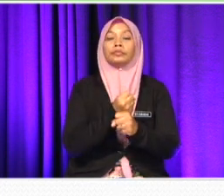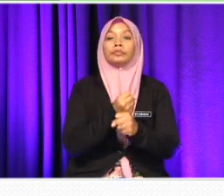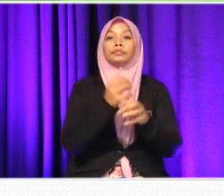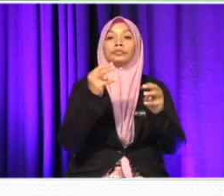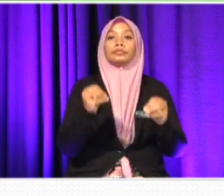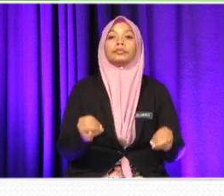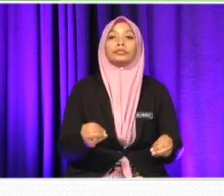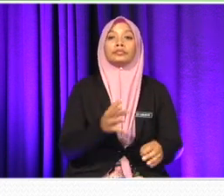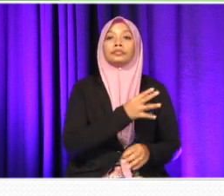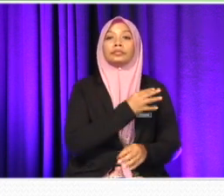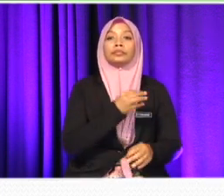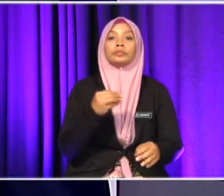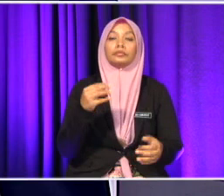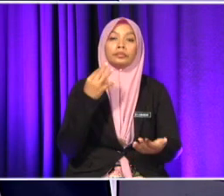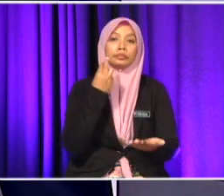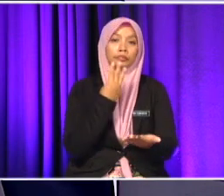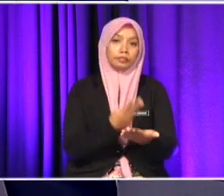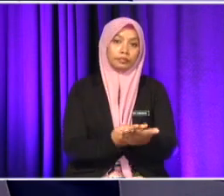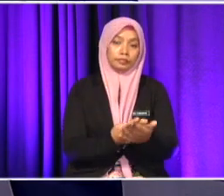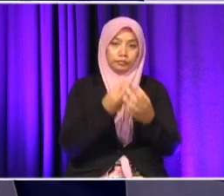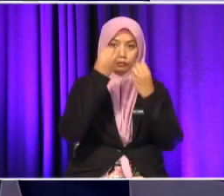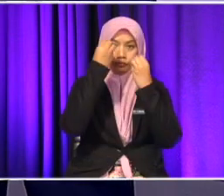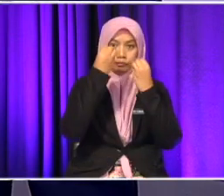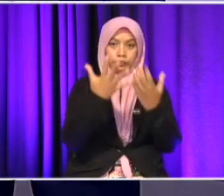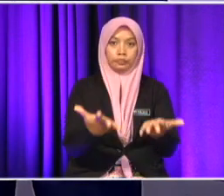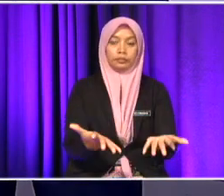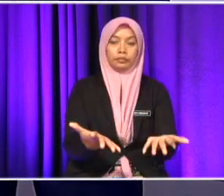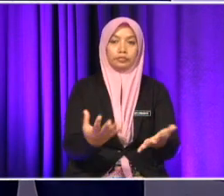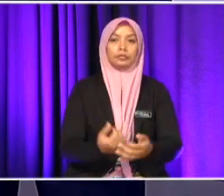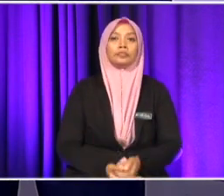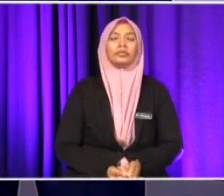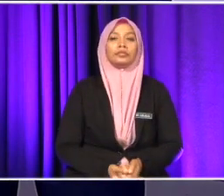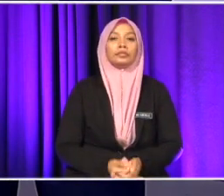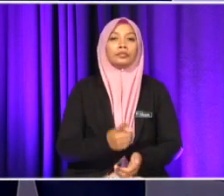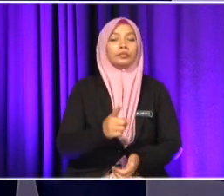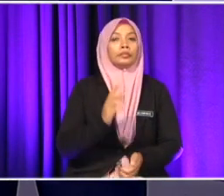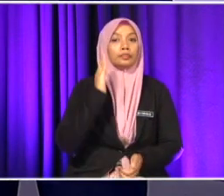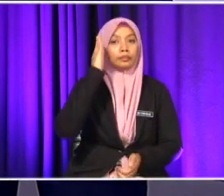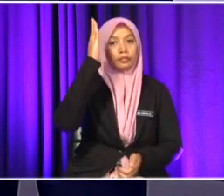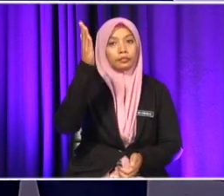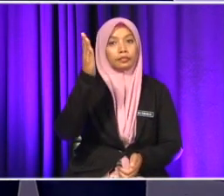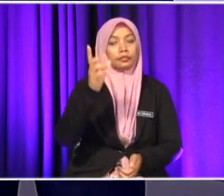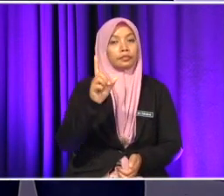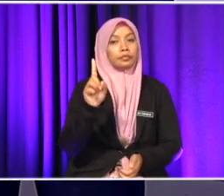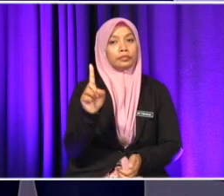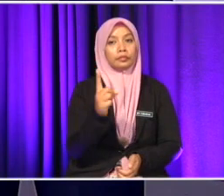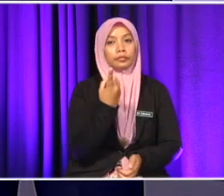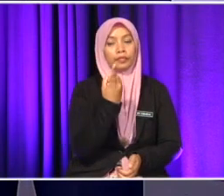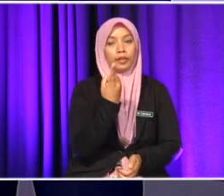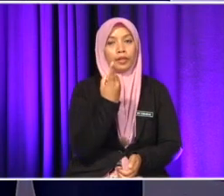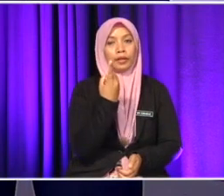maklumat pengaruh penting input itu dia bukan hanya bahan mentah saja tetapi